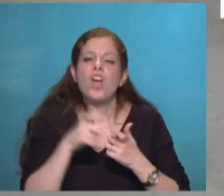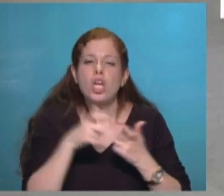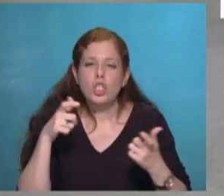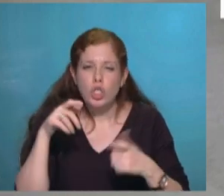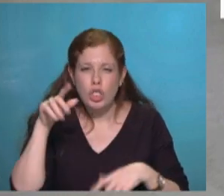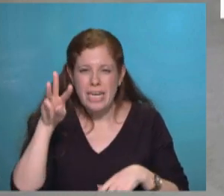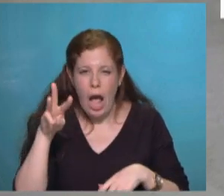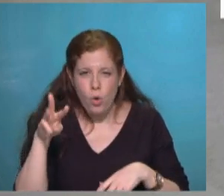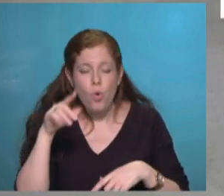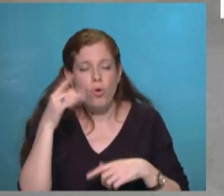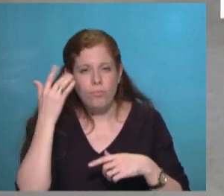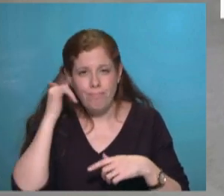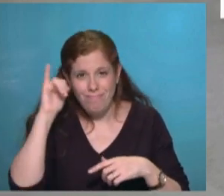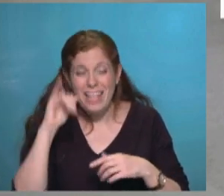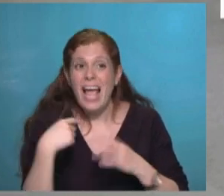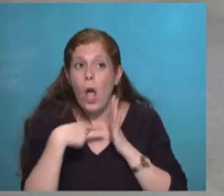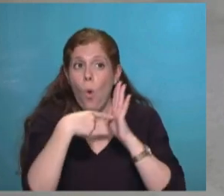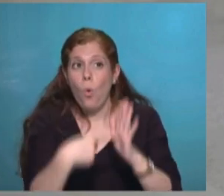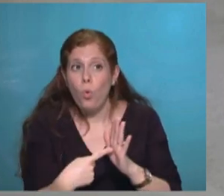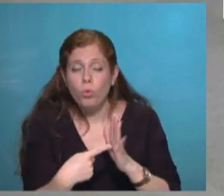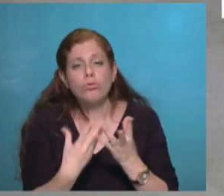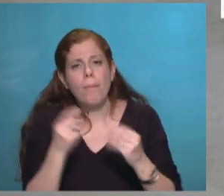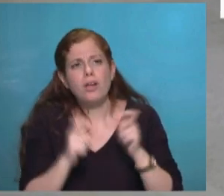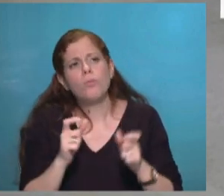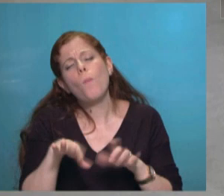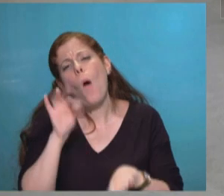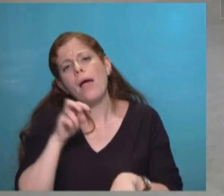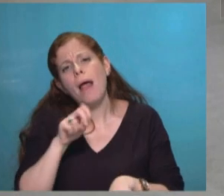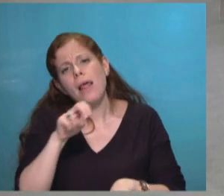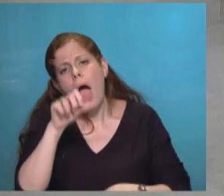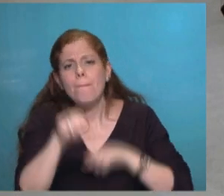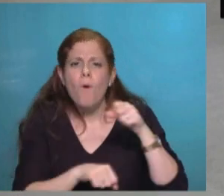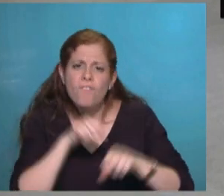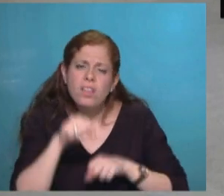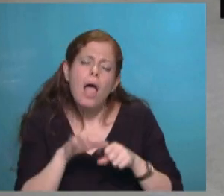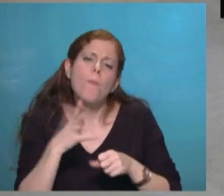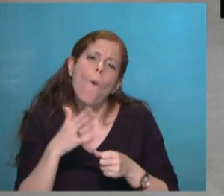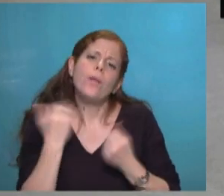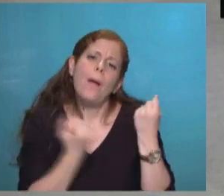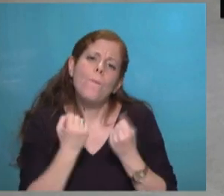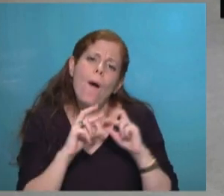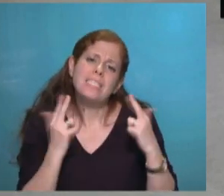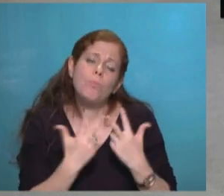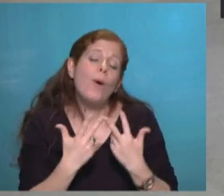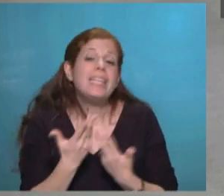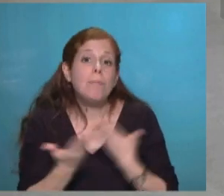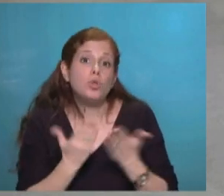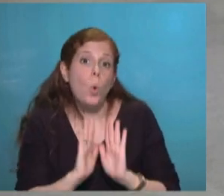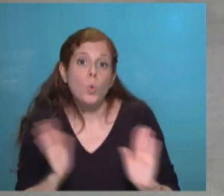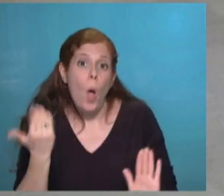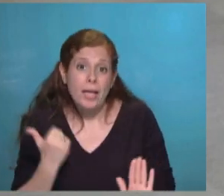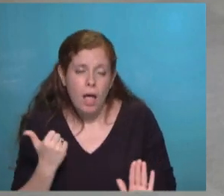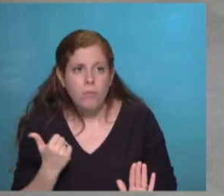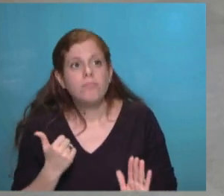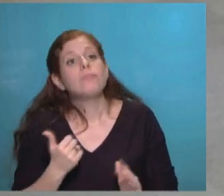49-61% מהנוסעים בתחבורה השיתופית היו בוחרים בהליכה, באופניים או בתחבורה ציבורית, אם השירות לא היה קיים. מנגד,